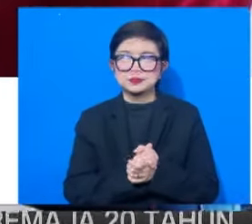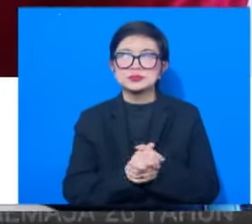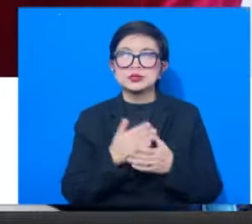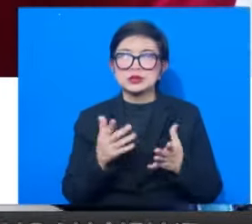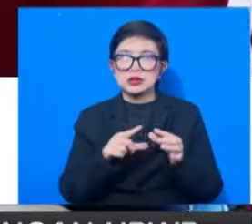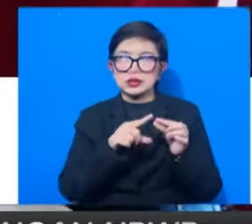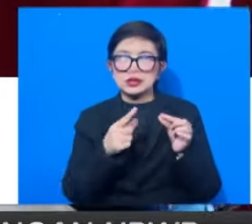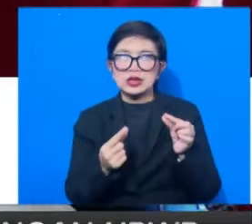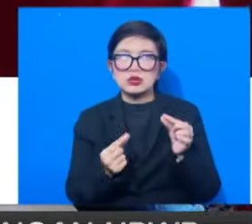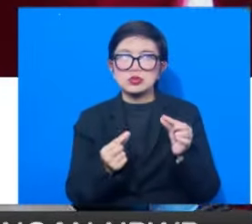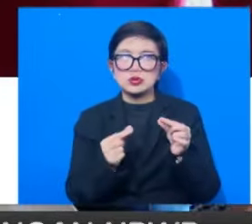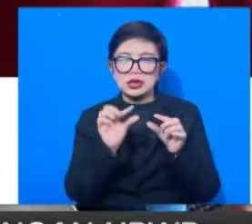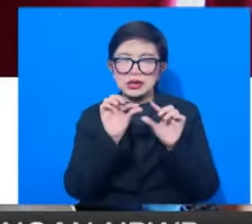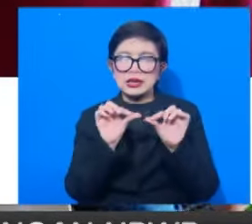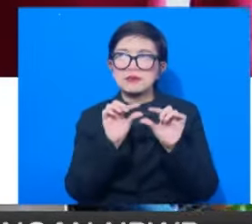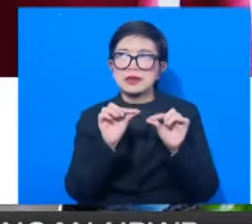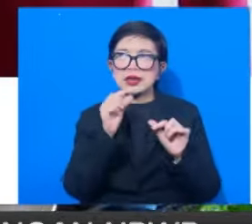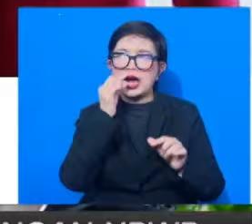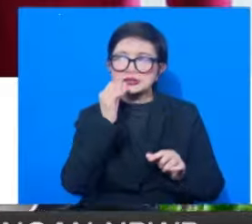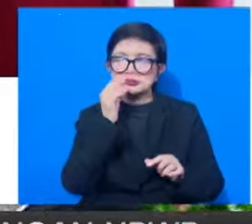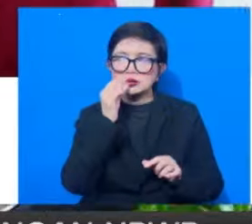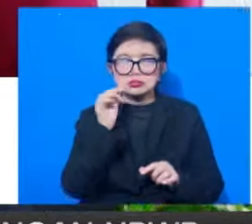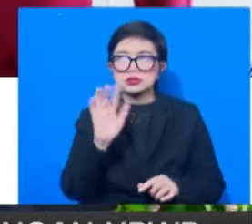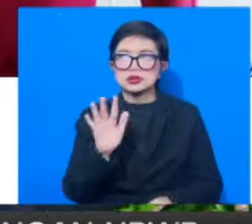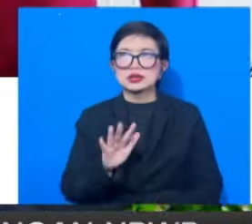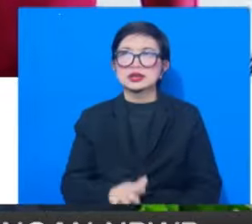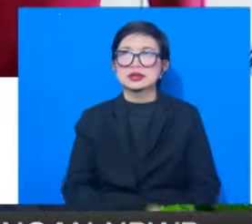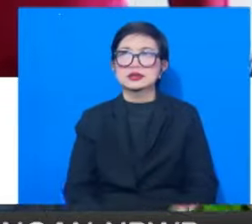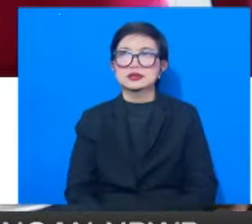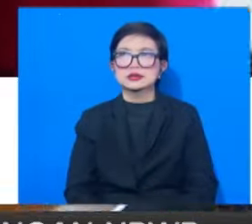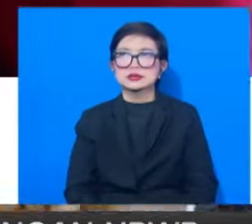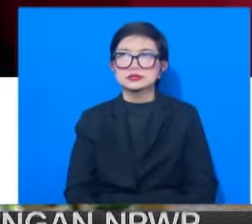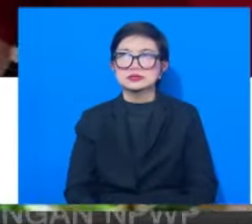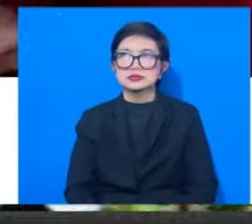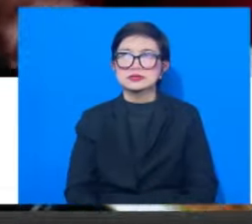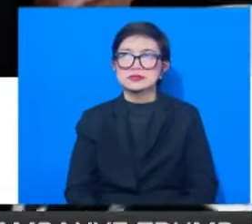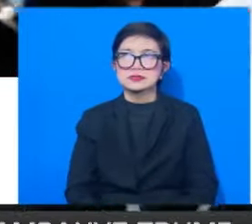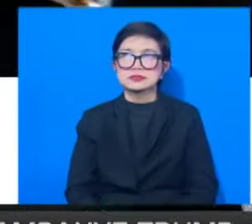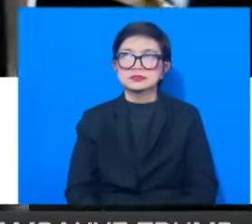daunnya akan lembek, tidak crunchy lagi. Begitu. Oke.